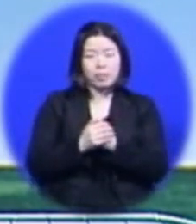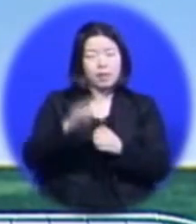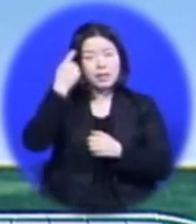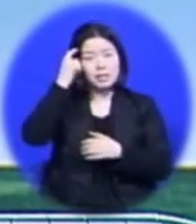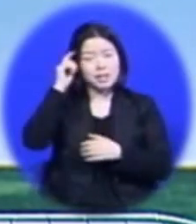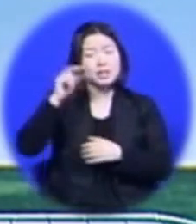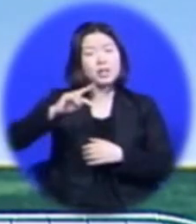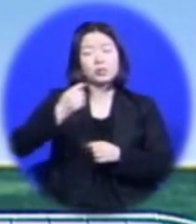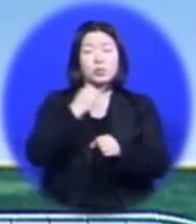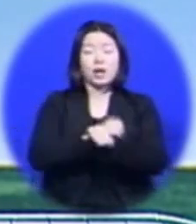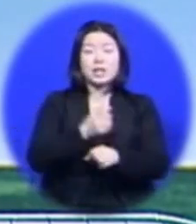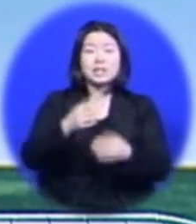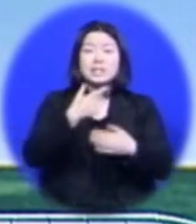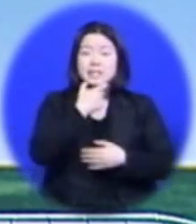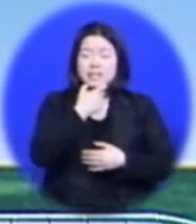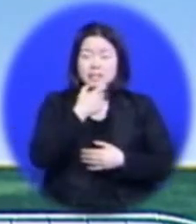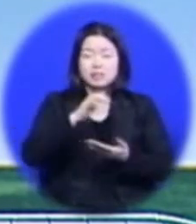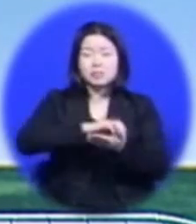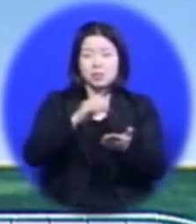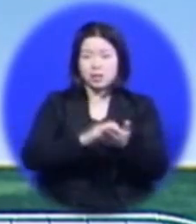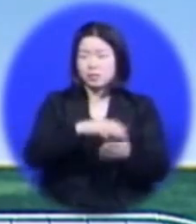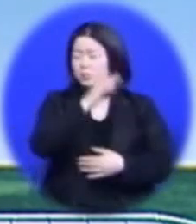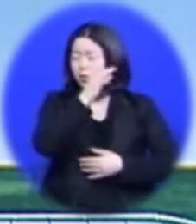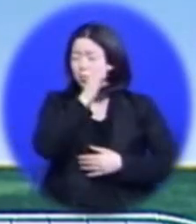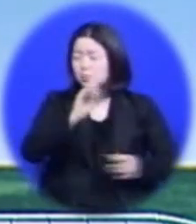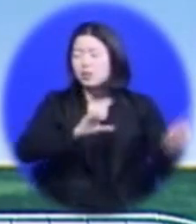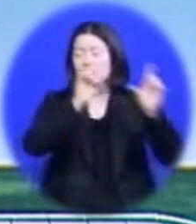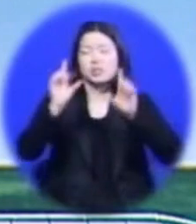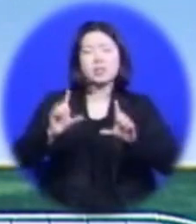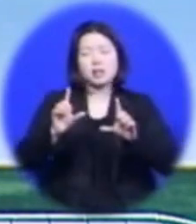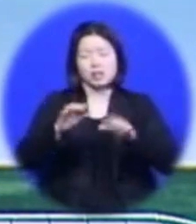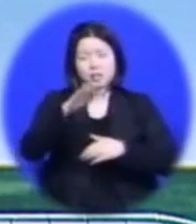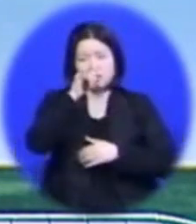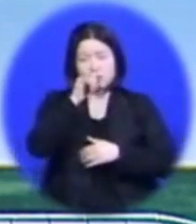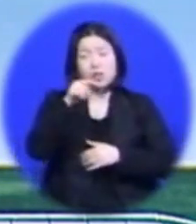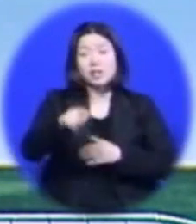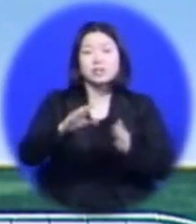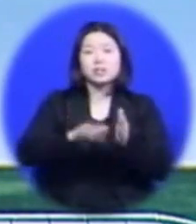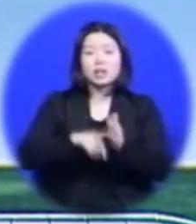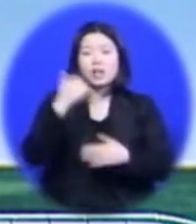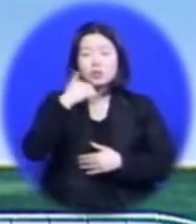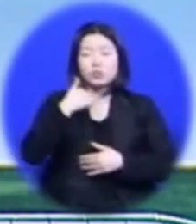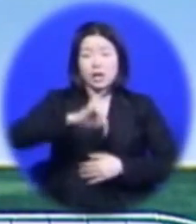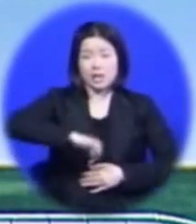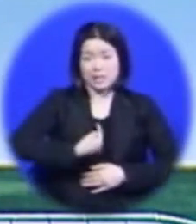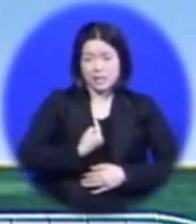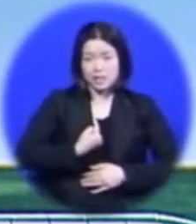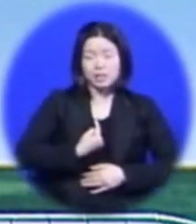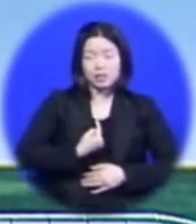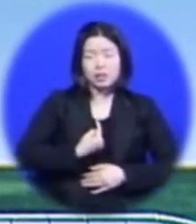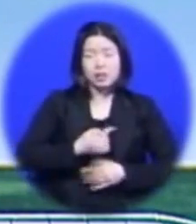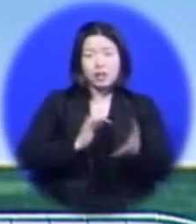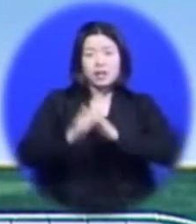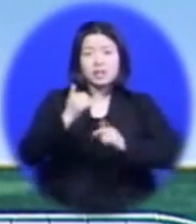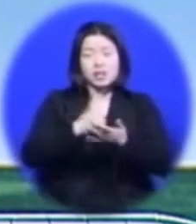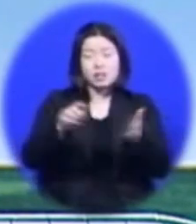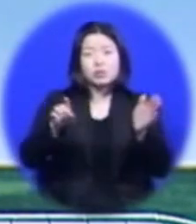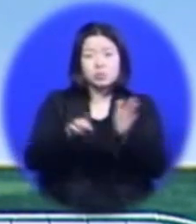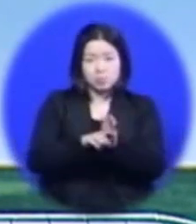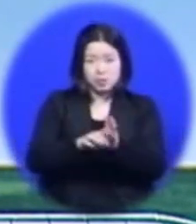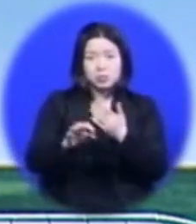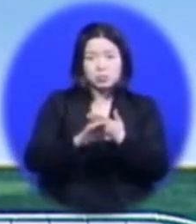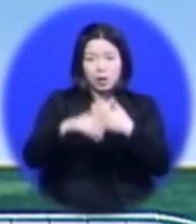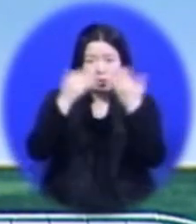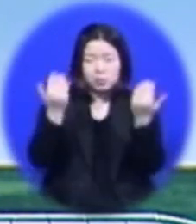생각도 하기 싫을 만큼 수치스러운 삶을 살았습니다. 그때 누가 자기에게 예수를 믿으면 모든